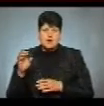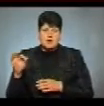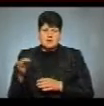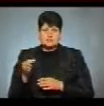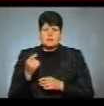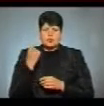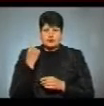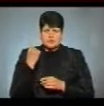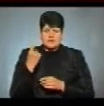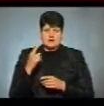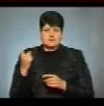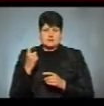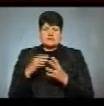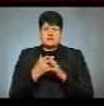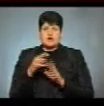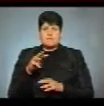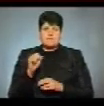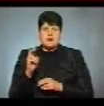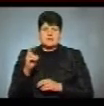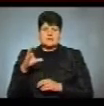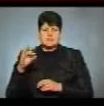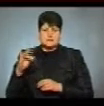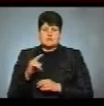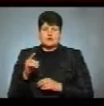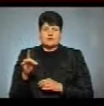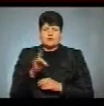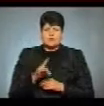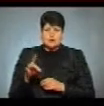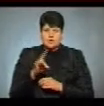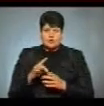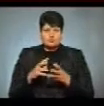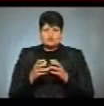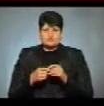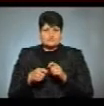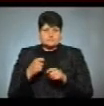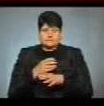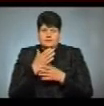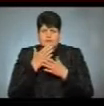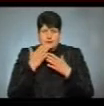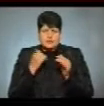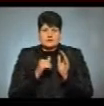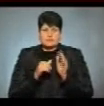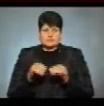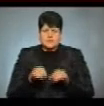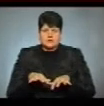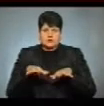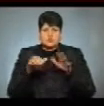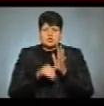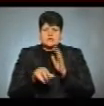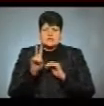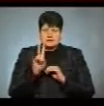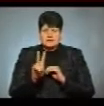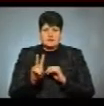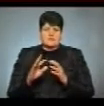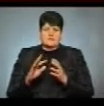Підтоплене одне обійстя в селі Максимівка. У Зборівському районі суму збитків не визначили. Підтоплені 62 обійстя в селах Розгадів та